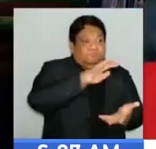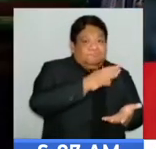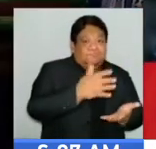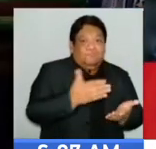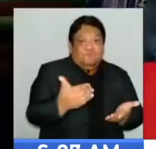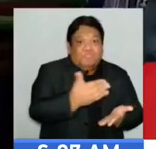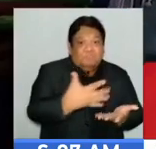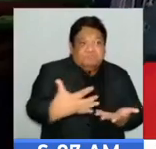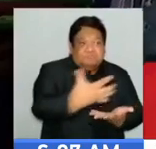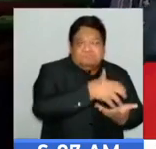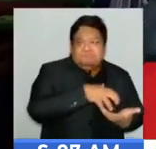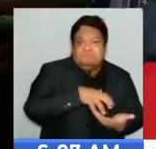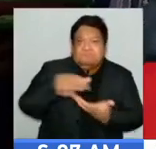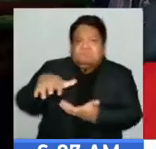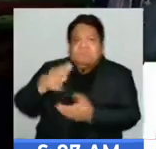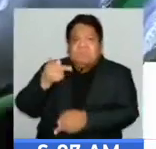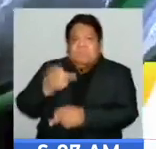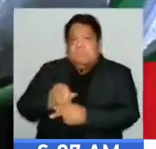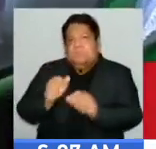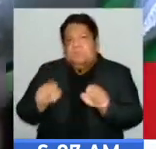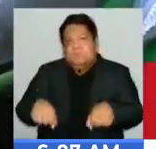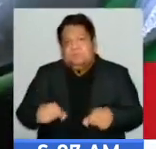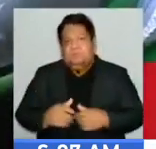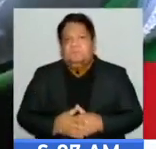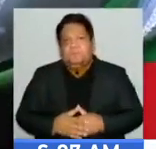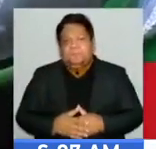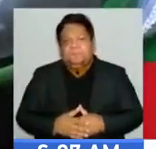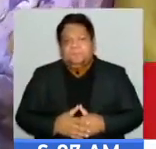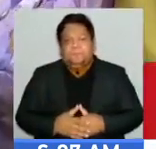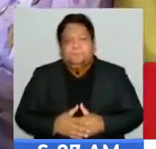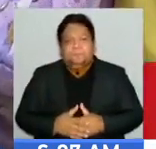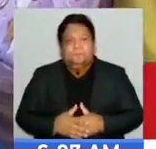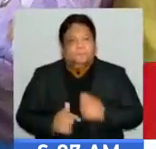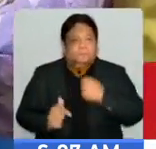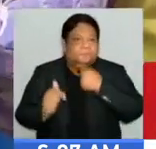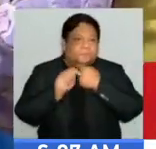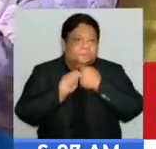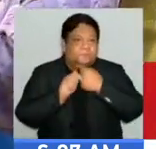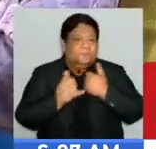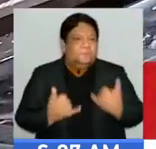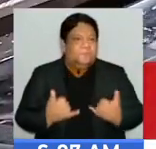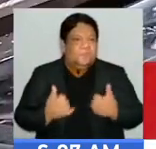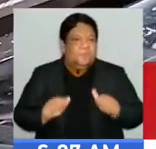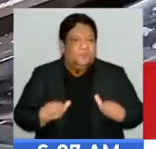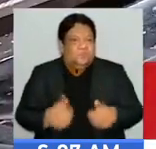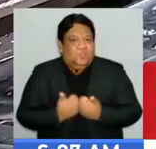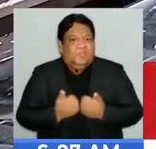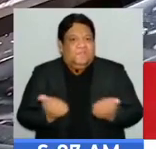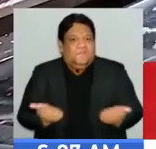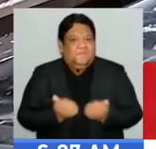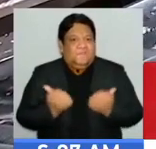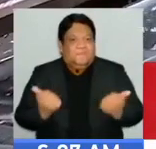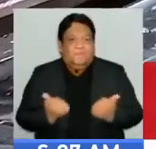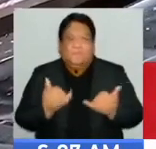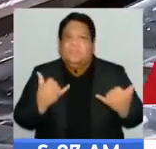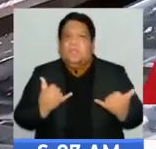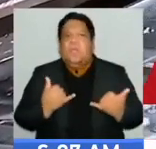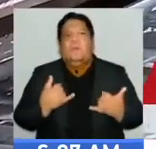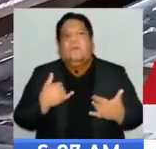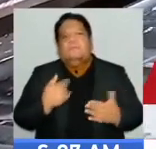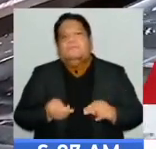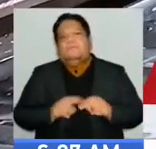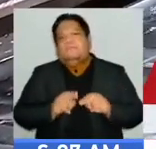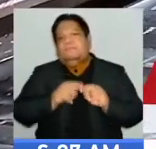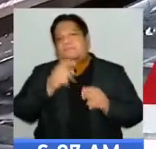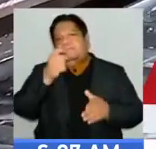sila kakabit ng hamon sa supply ang mas mataas na presyo na ramdam sa palengke sa Tala ng Department of agriculture